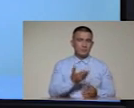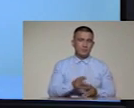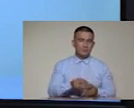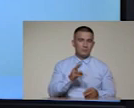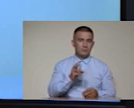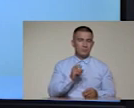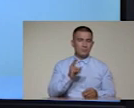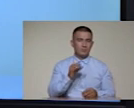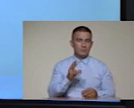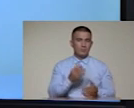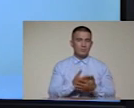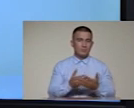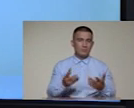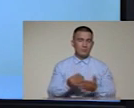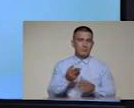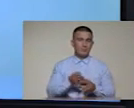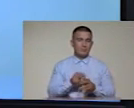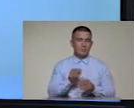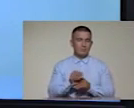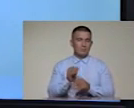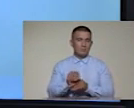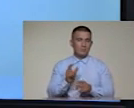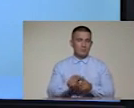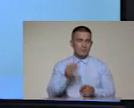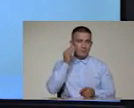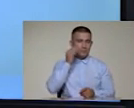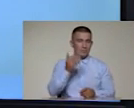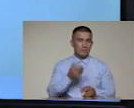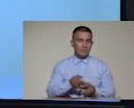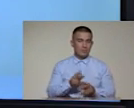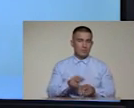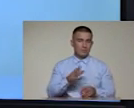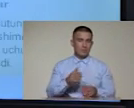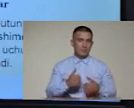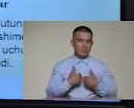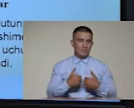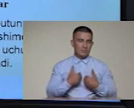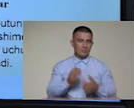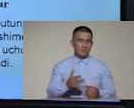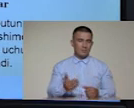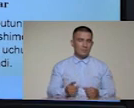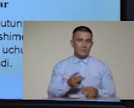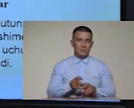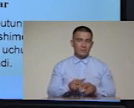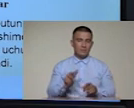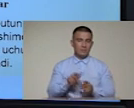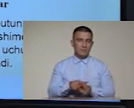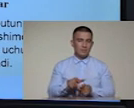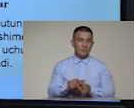makon kabi sintaktik munosabatlarni ifodalash uchun xizmat qiladi. Keyingisi